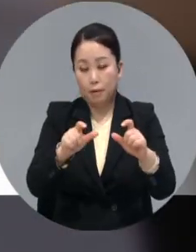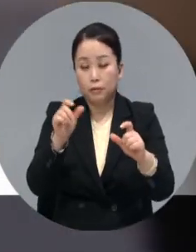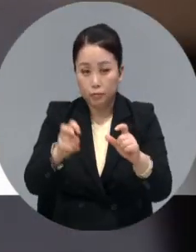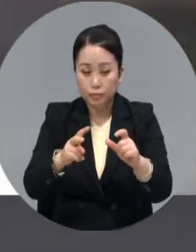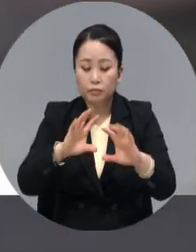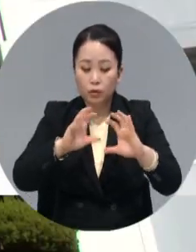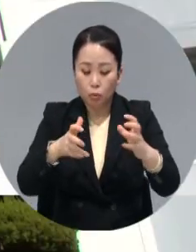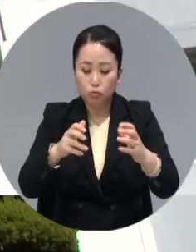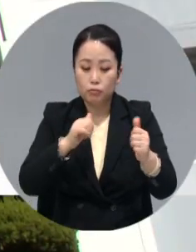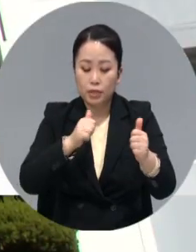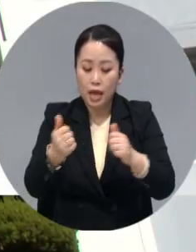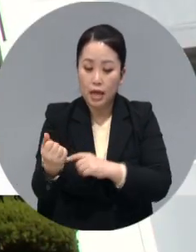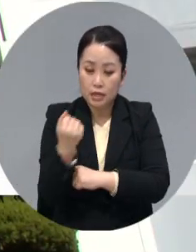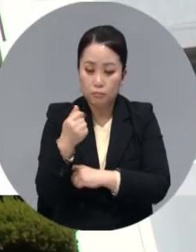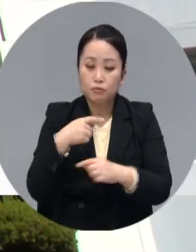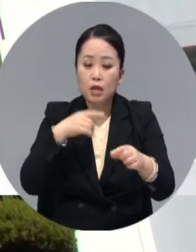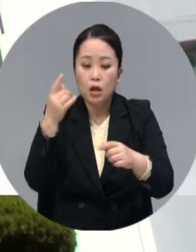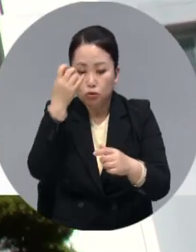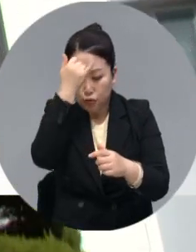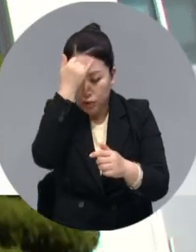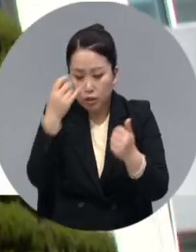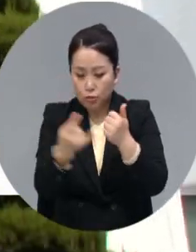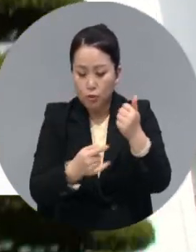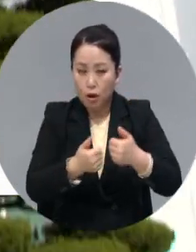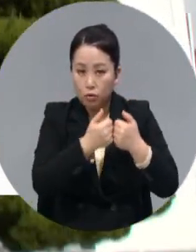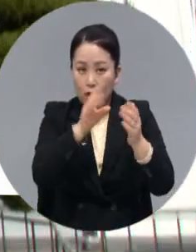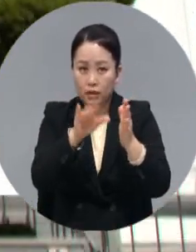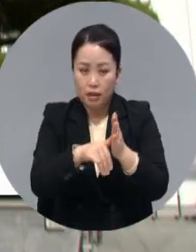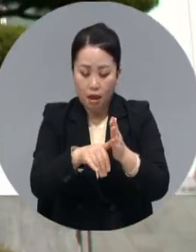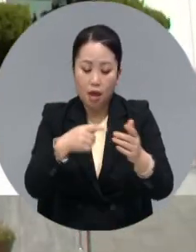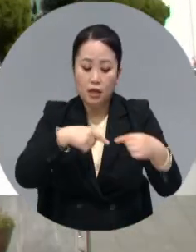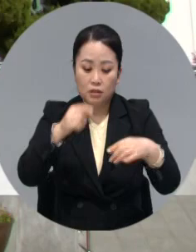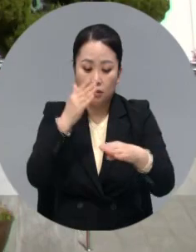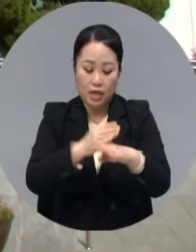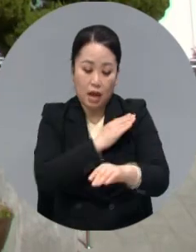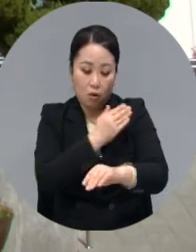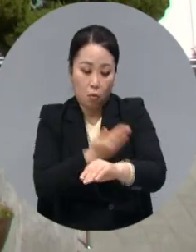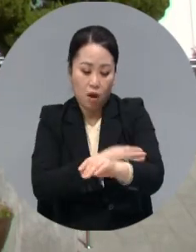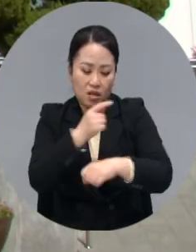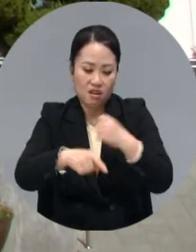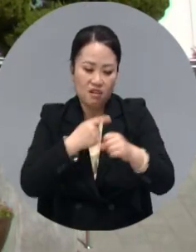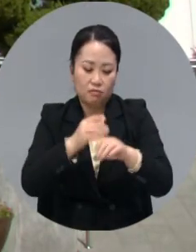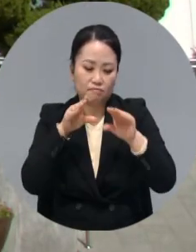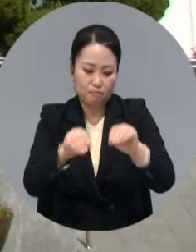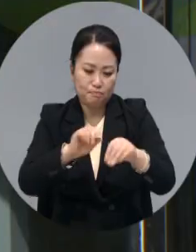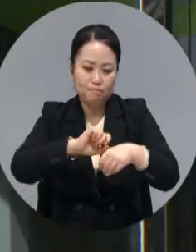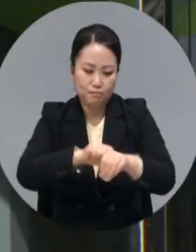국민의힘 부산시당 윤리위원회에서 당원권 1년 정지 처분을 받았습니다.